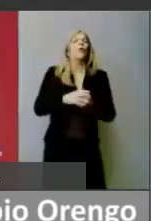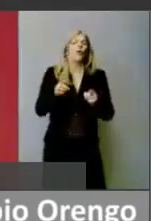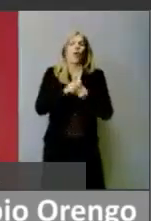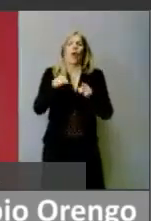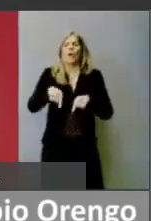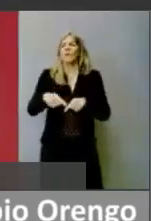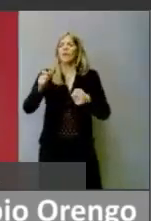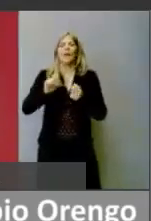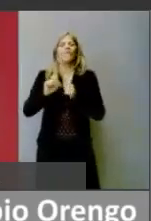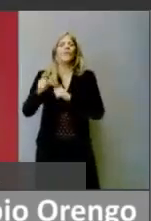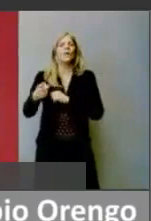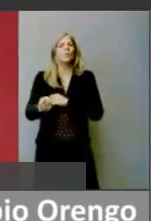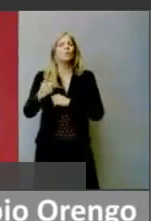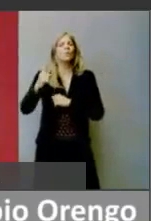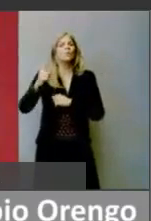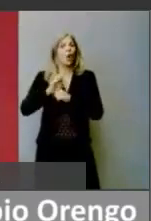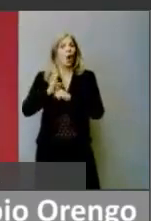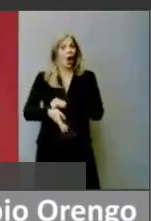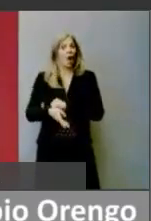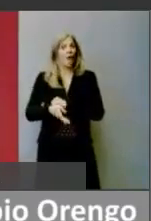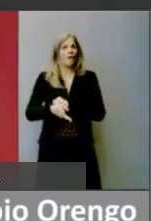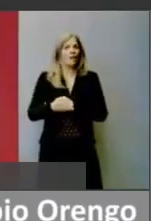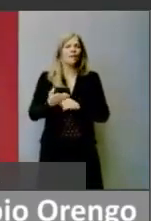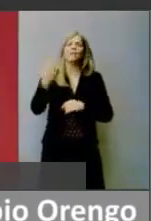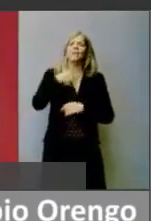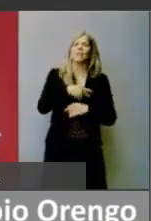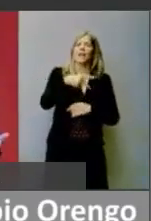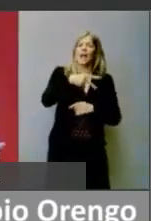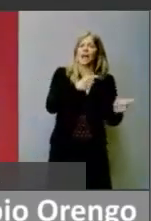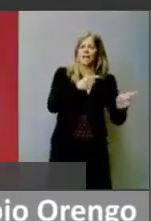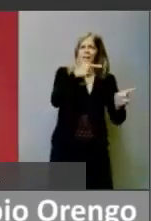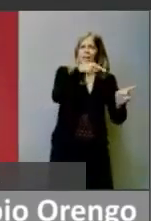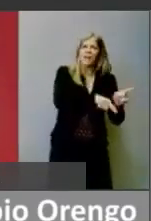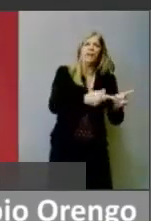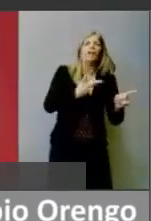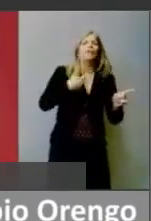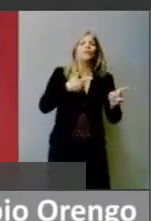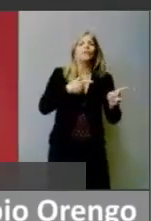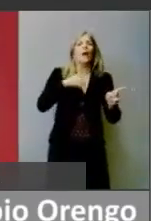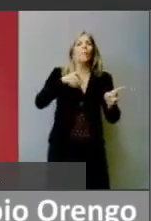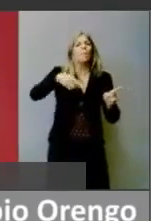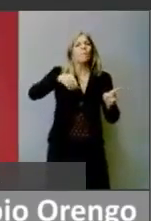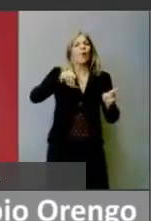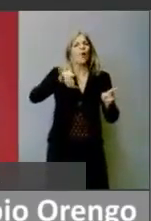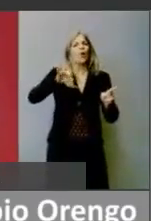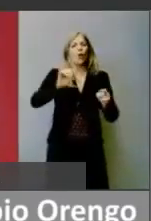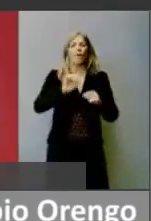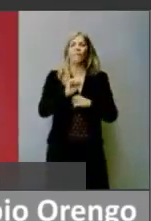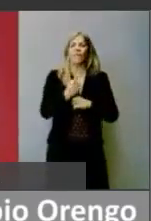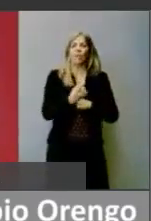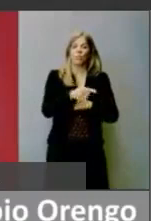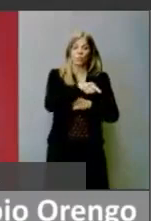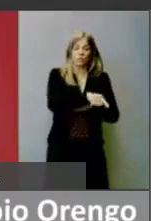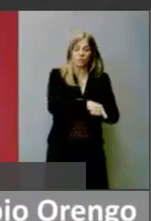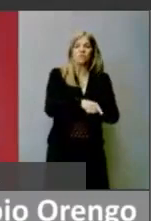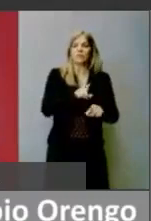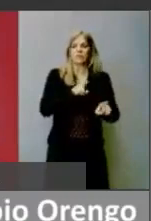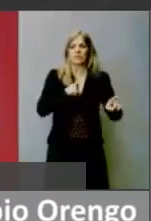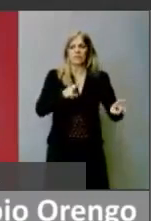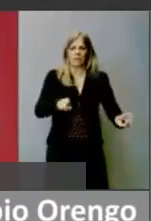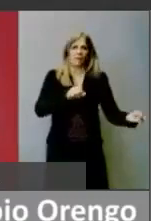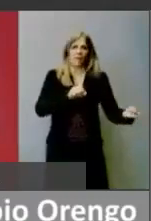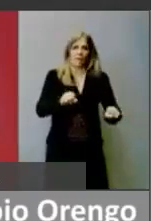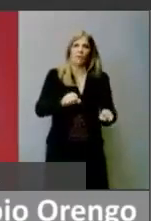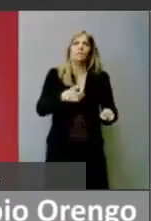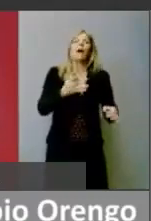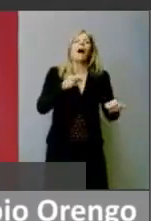c'era l'enterovirus, il poliovirus, che faceva veramente grandi. Dicevo, è arrivata 4 anni in ritardo